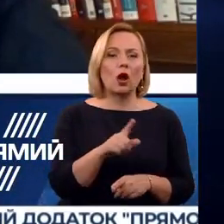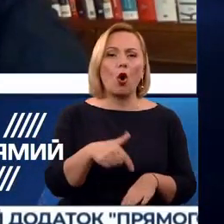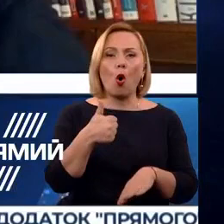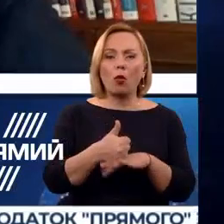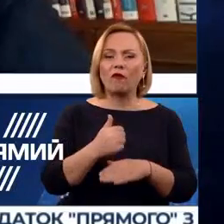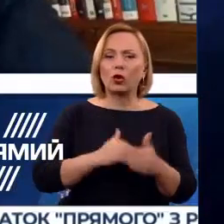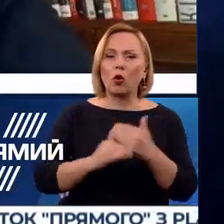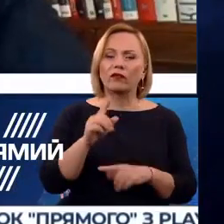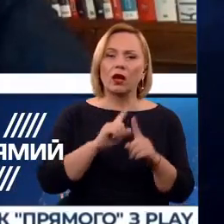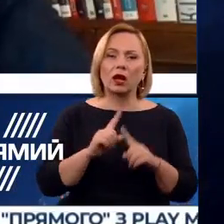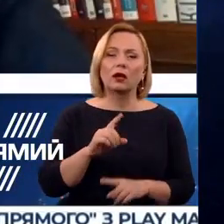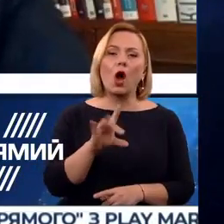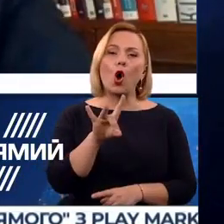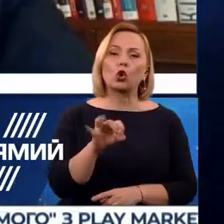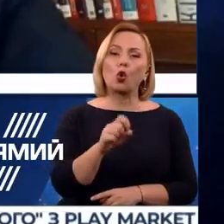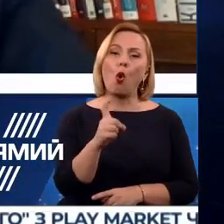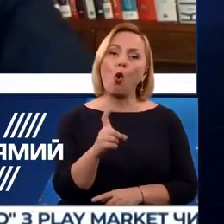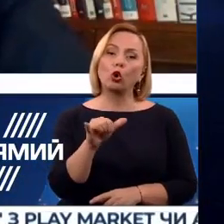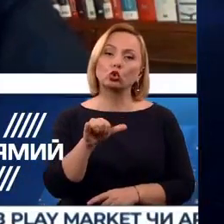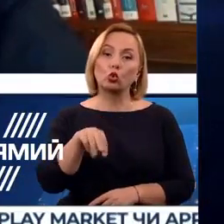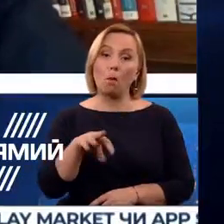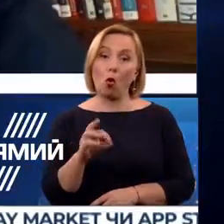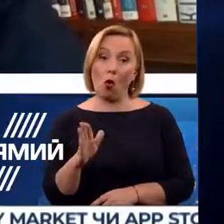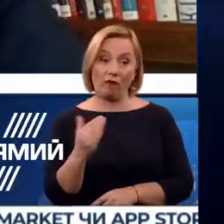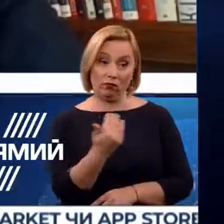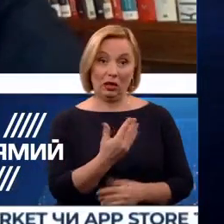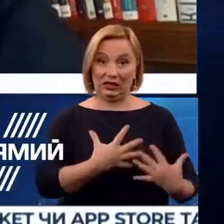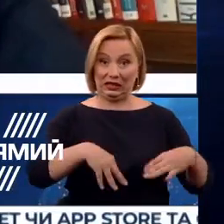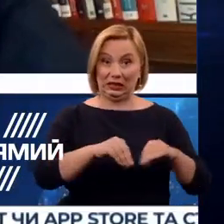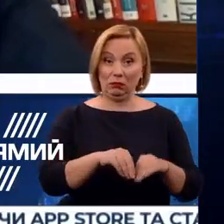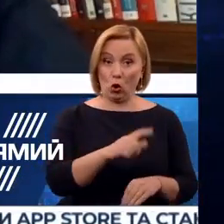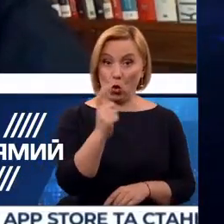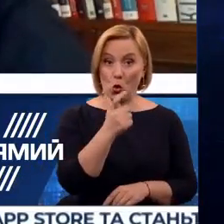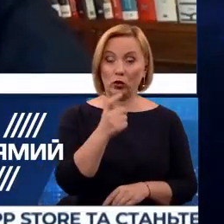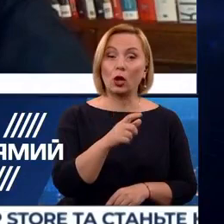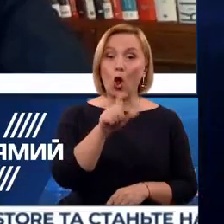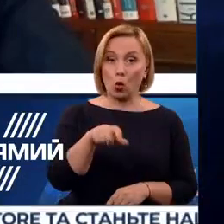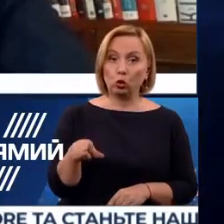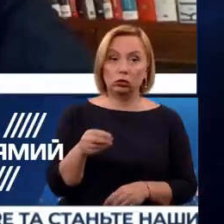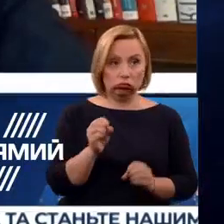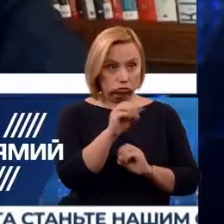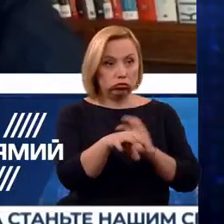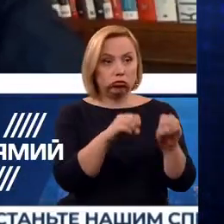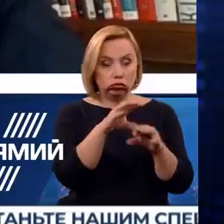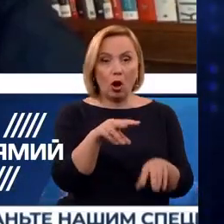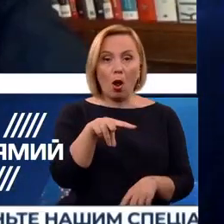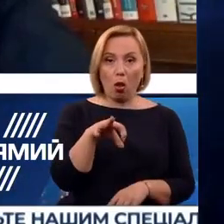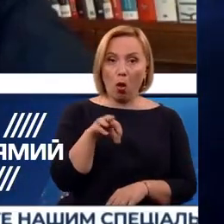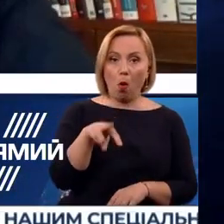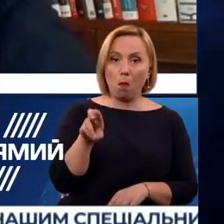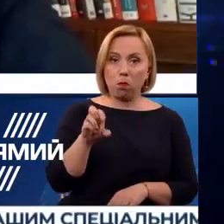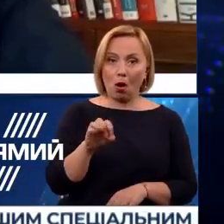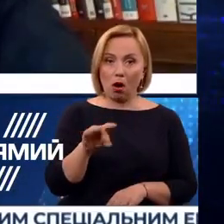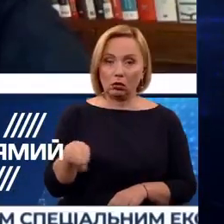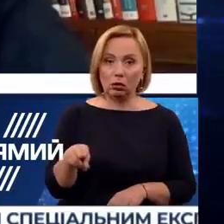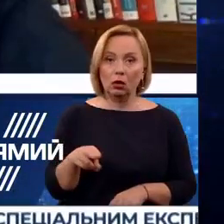Ради Разумкову, його сім'ї. Це для чого повідкривали ломбарди? Щоб люди за копійки золото туди виносили, щоб кусок